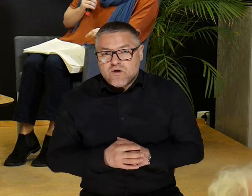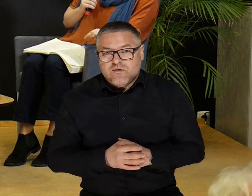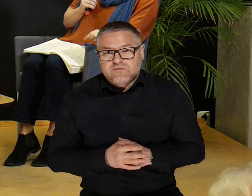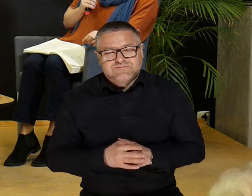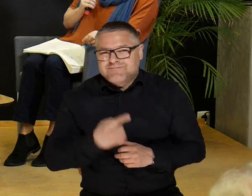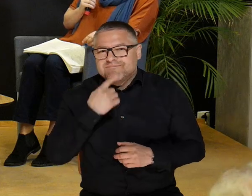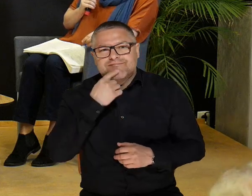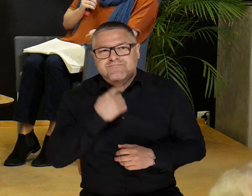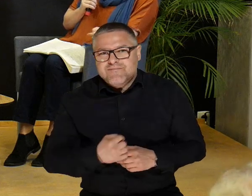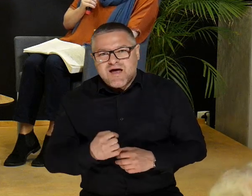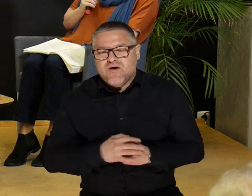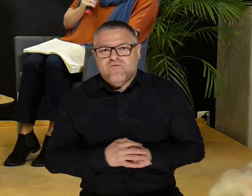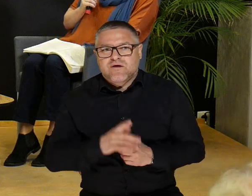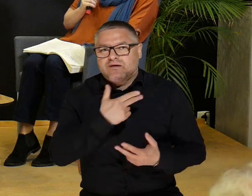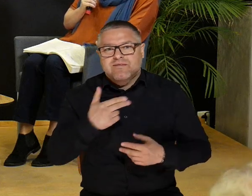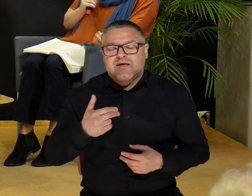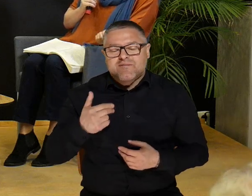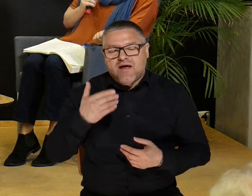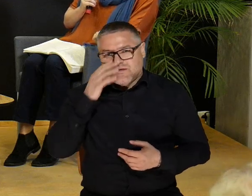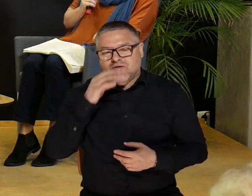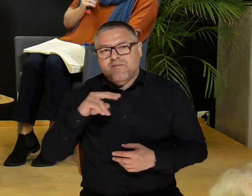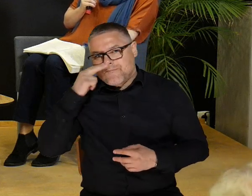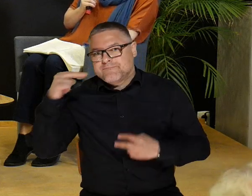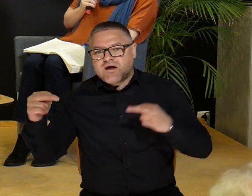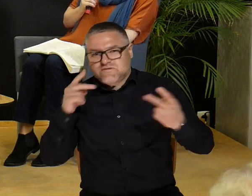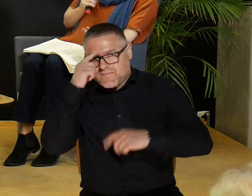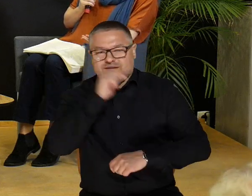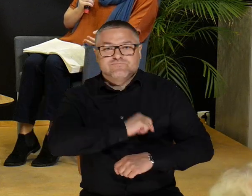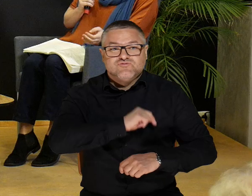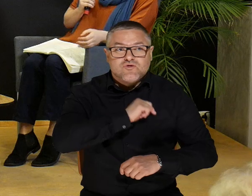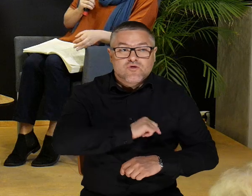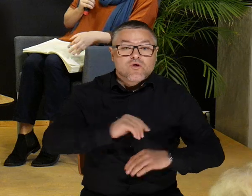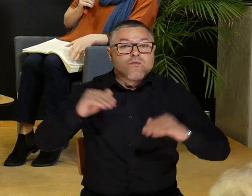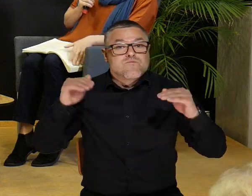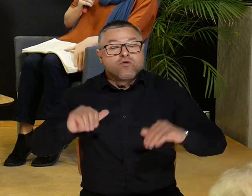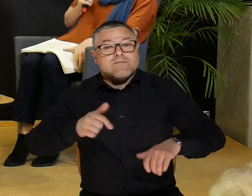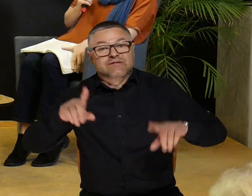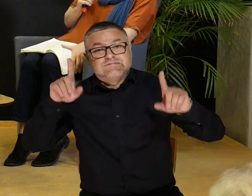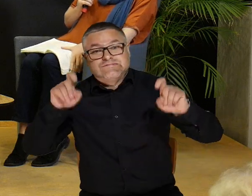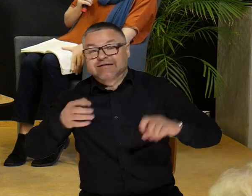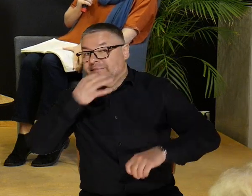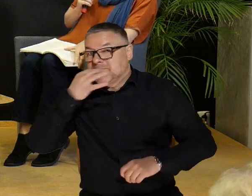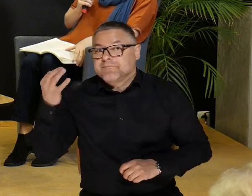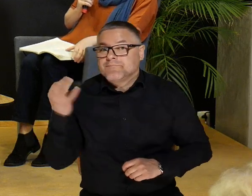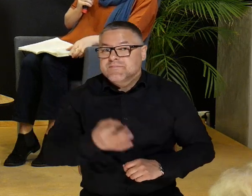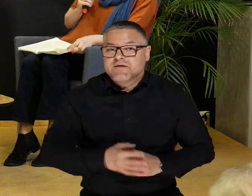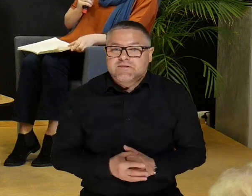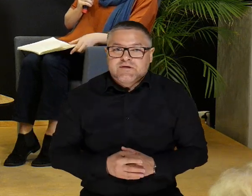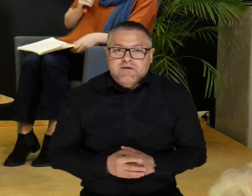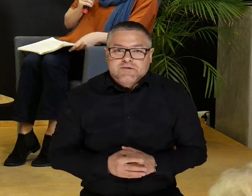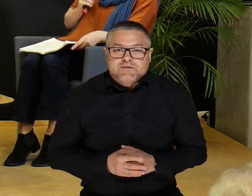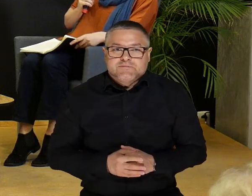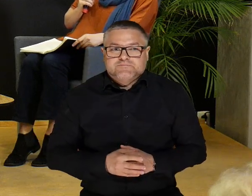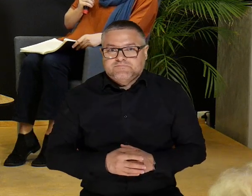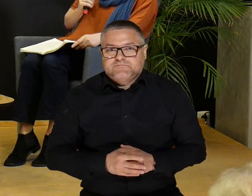znacznie za mało z perspektywy psychologicznej. Więc może zaczniemy od takiego pytania.